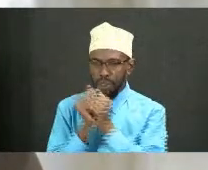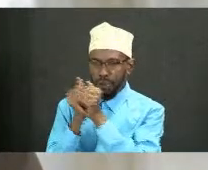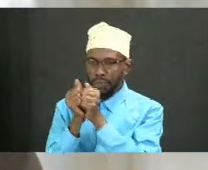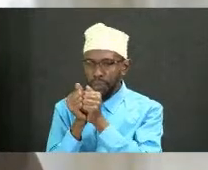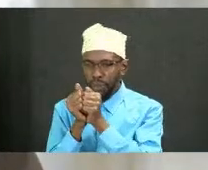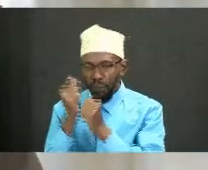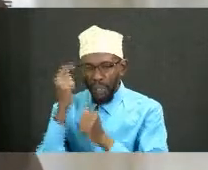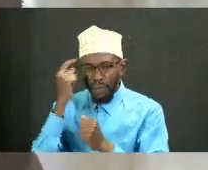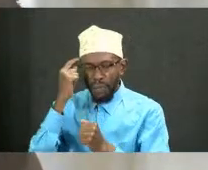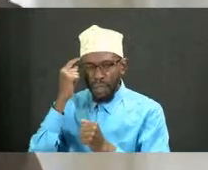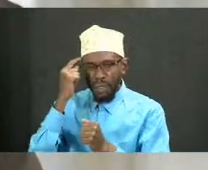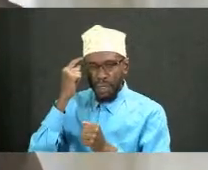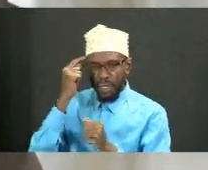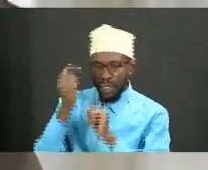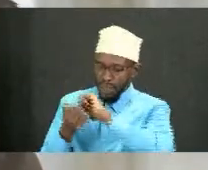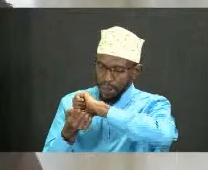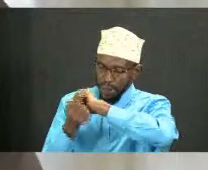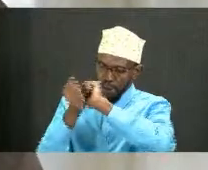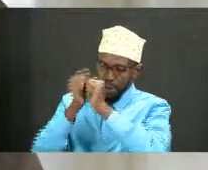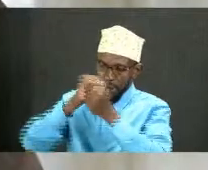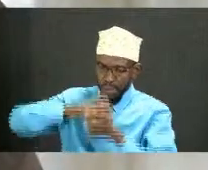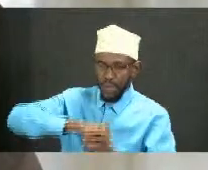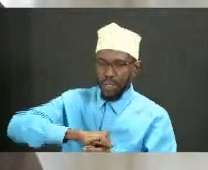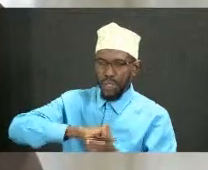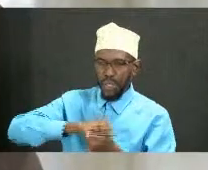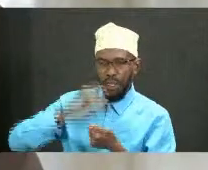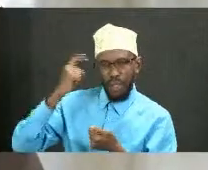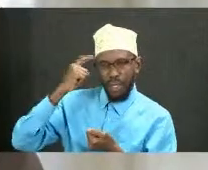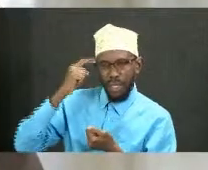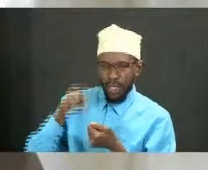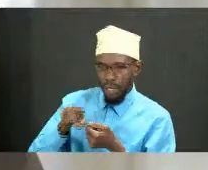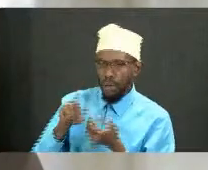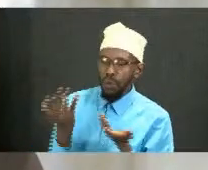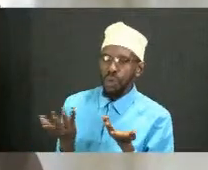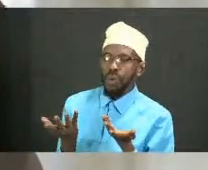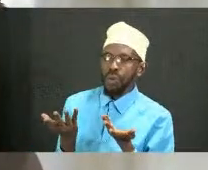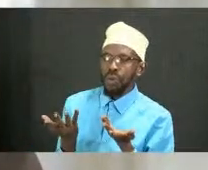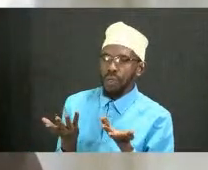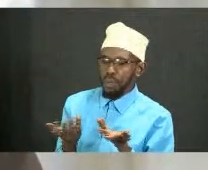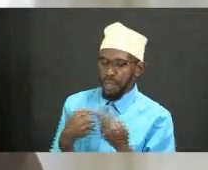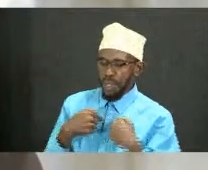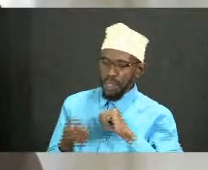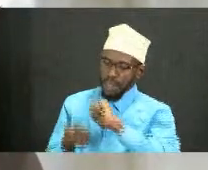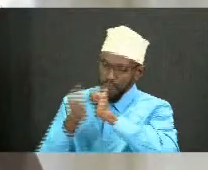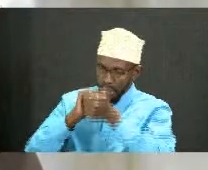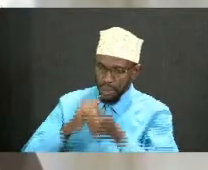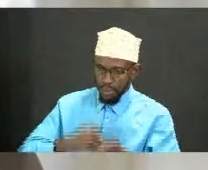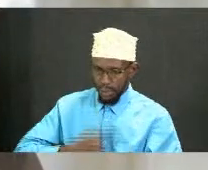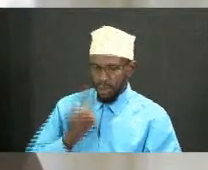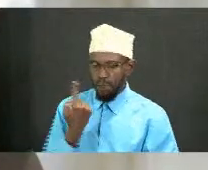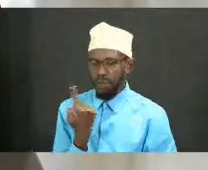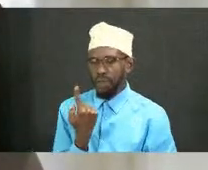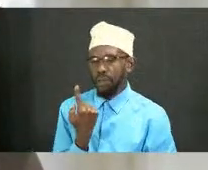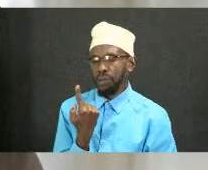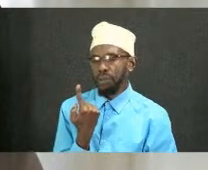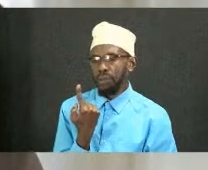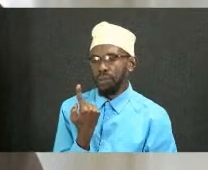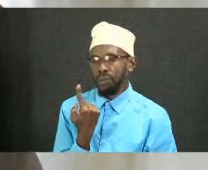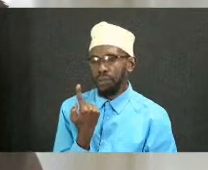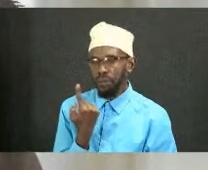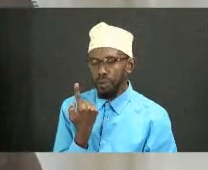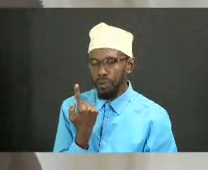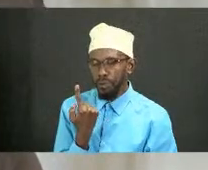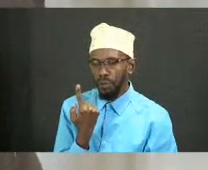kama akili yako unafaa ubadilishe fikira yako, useme kwamba okay, nitabadili, I'll change